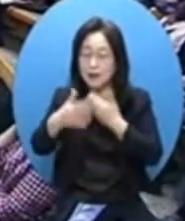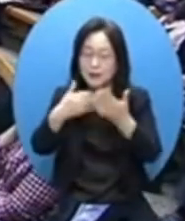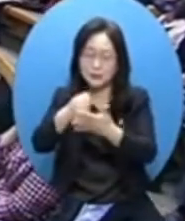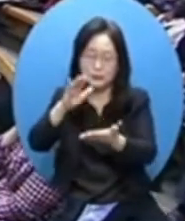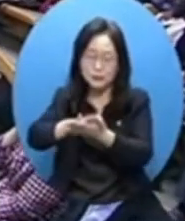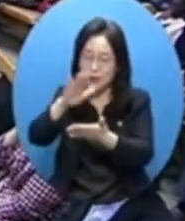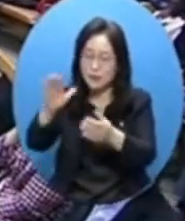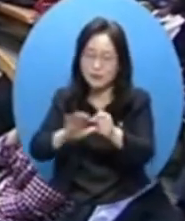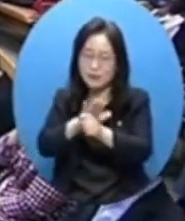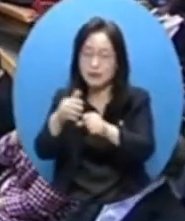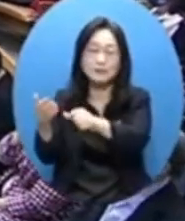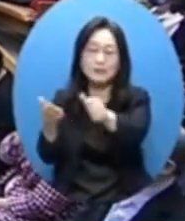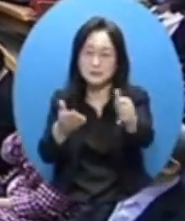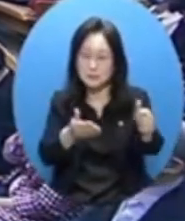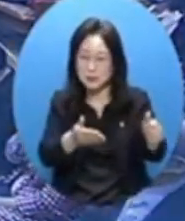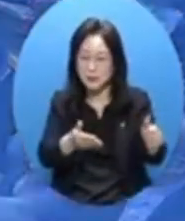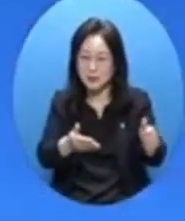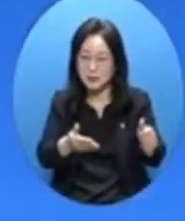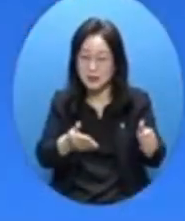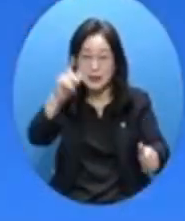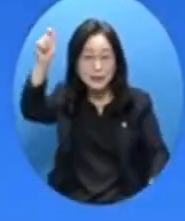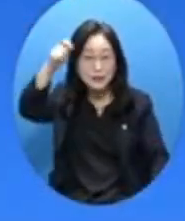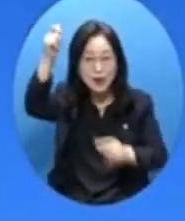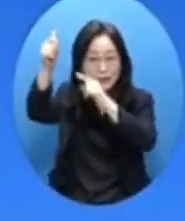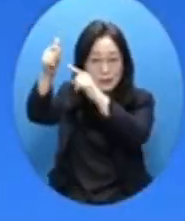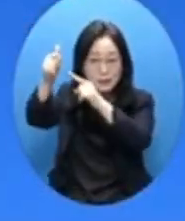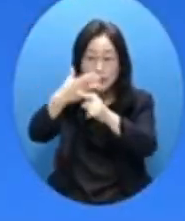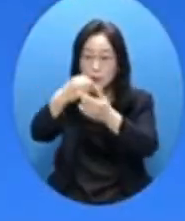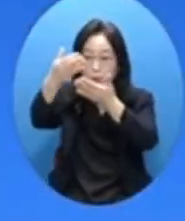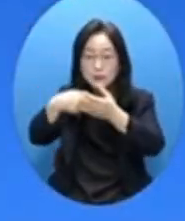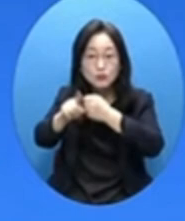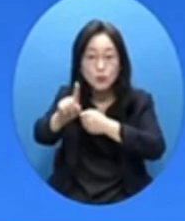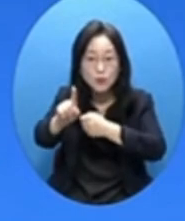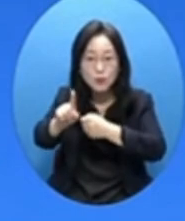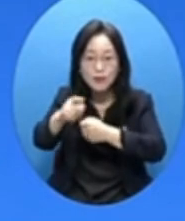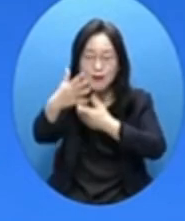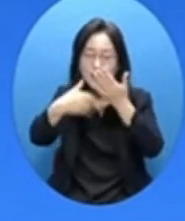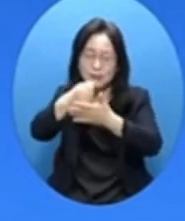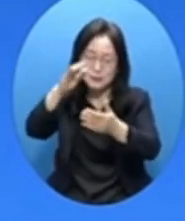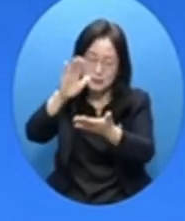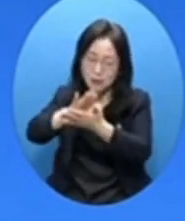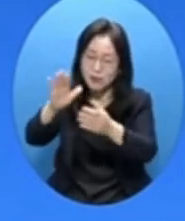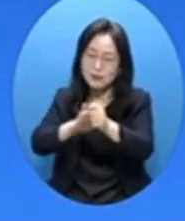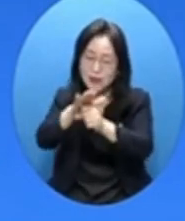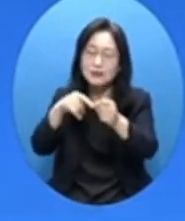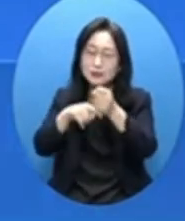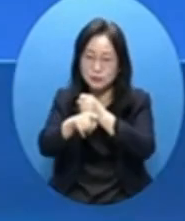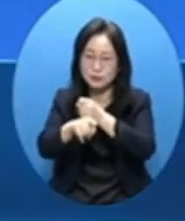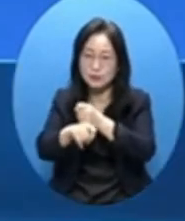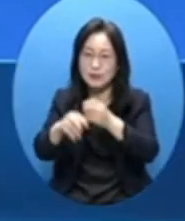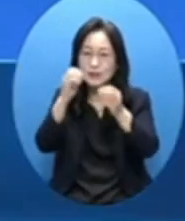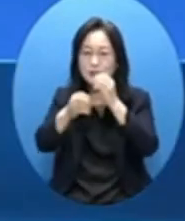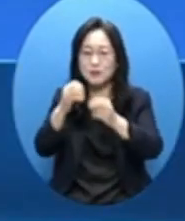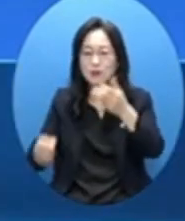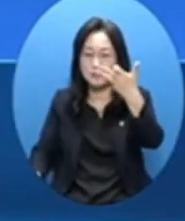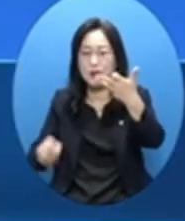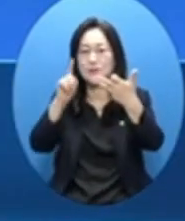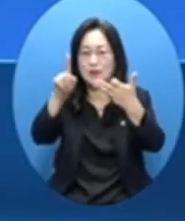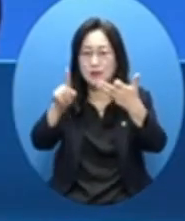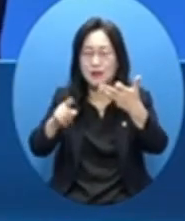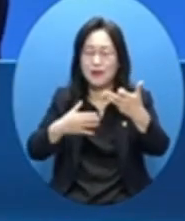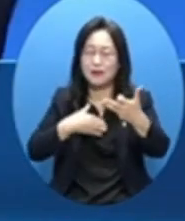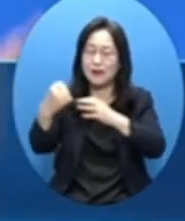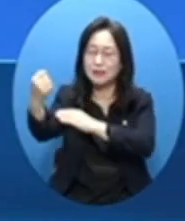뜨겁게 사랑하시기 바랍니다 다윗이 복 받으면 딱 하나입니다 하나님을 뜻하게 살아있기 때문에 그렇습니다 시편 18편 1절에 그런 고백합니다